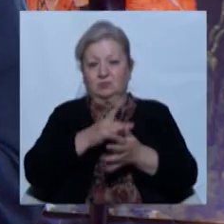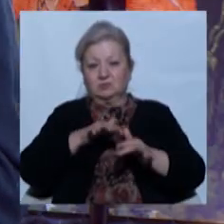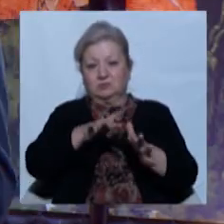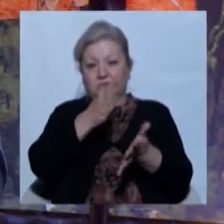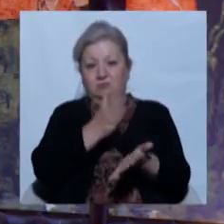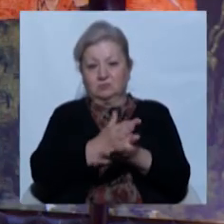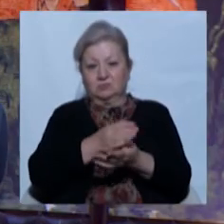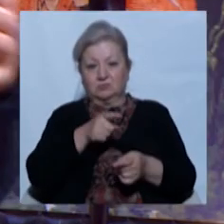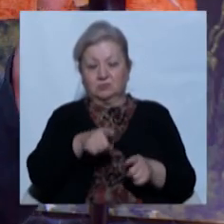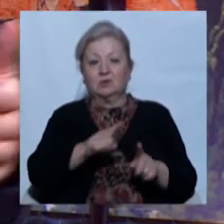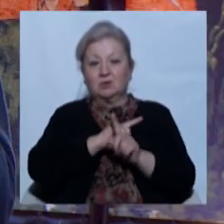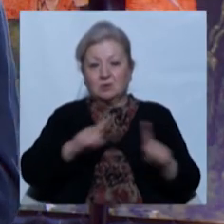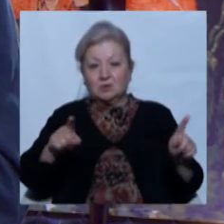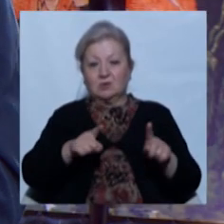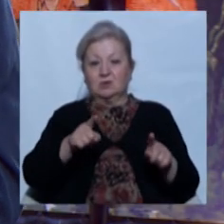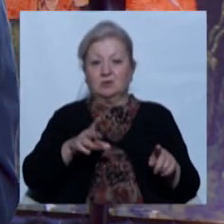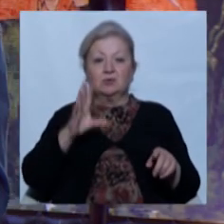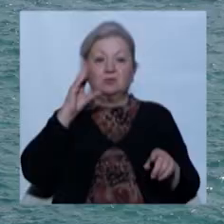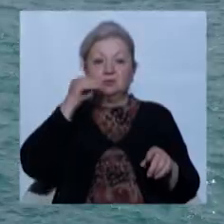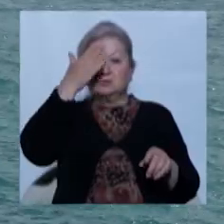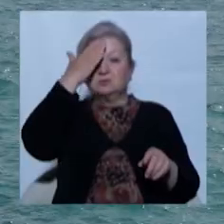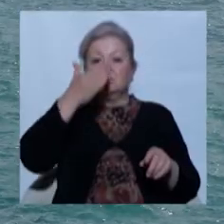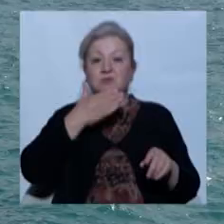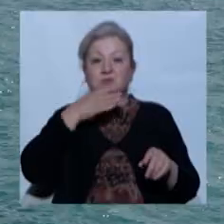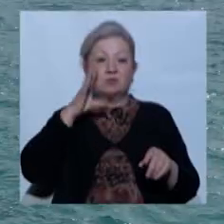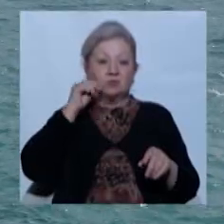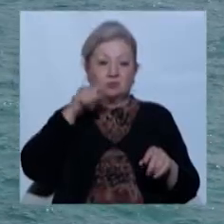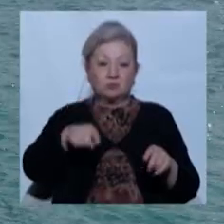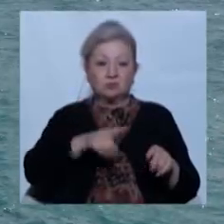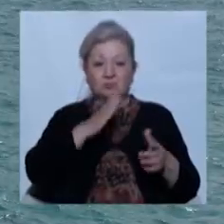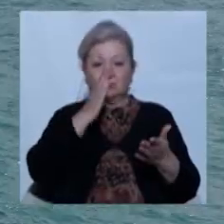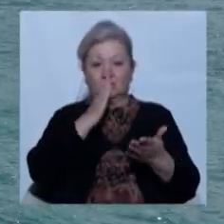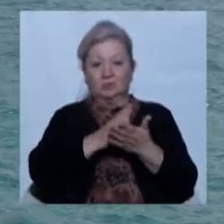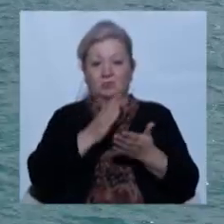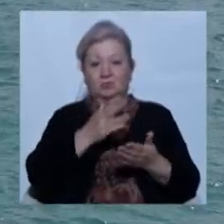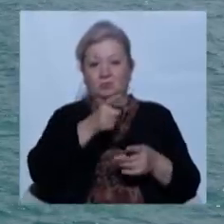და განსაკუთრებით სეზონზე, ზაფხულის სეზონზე ძალიან დატვირთული არის აჭარა, ამიტომ